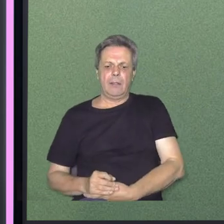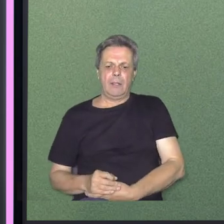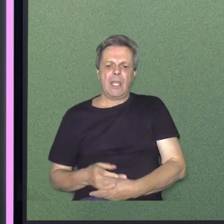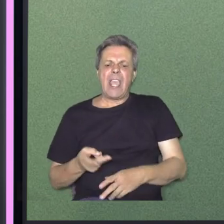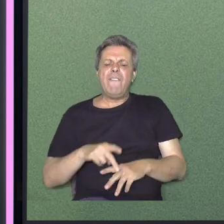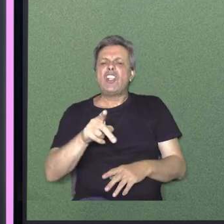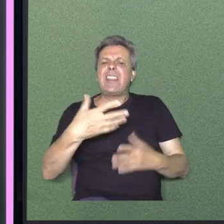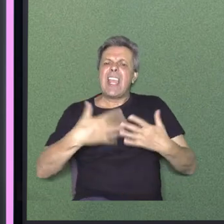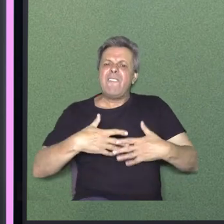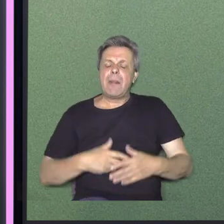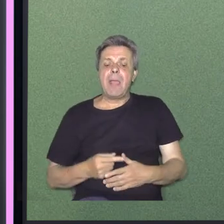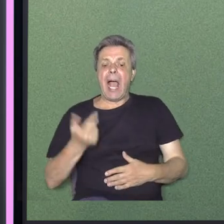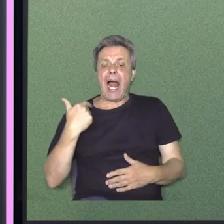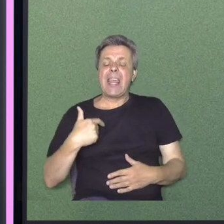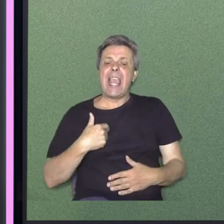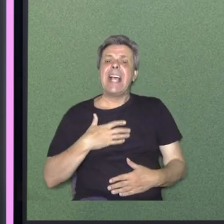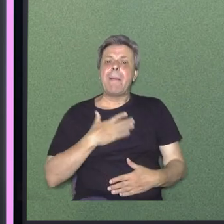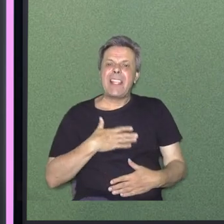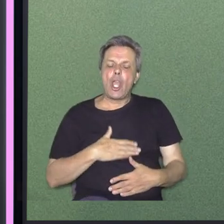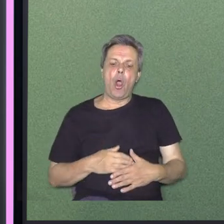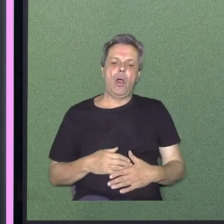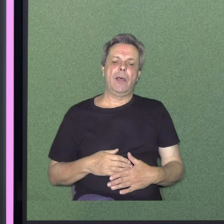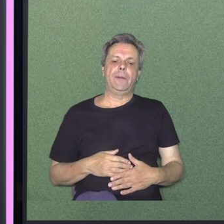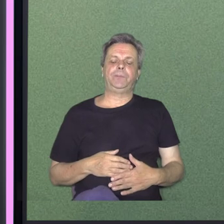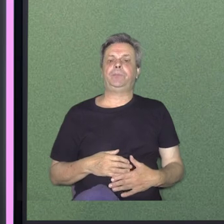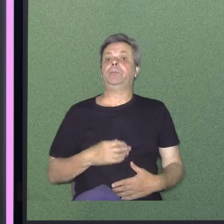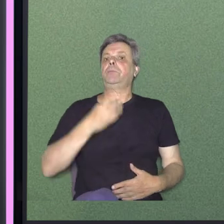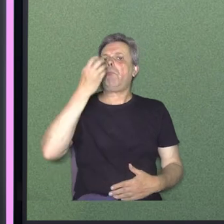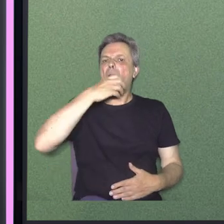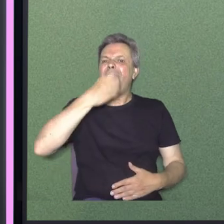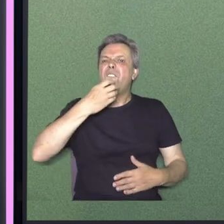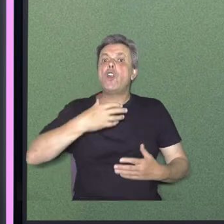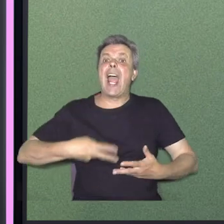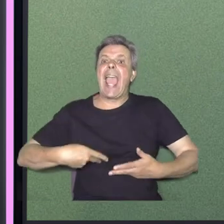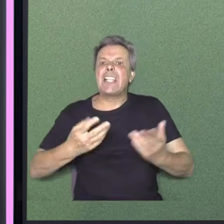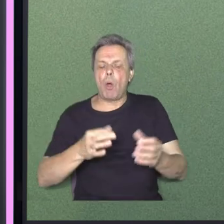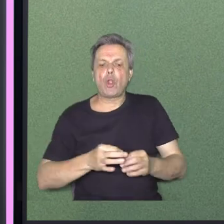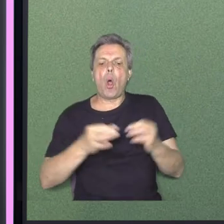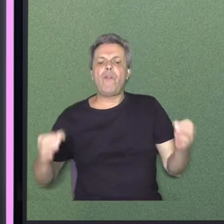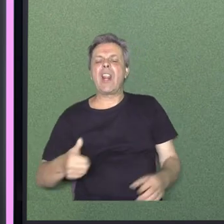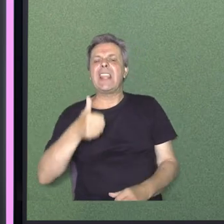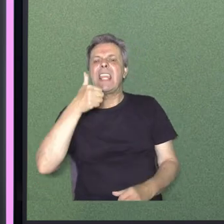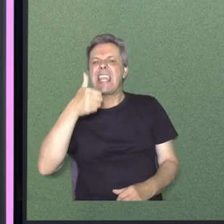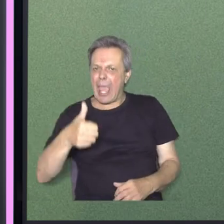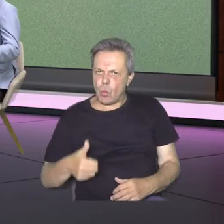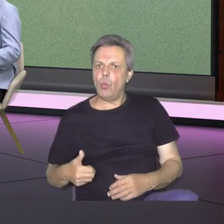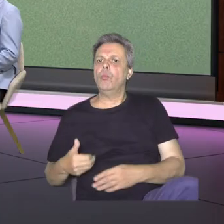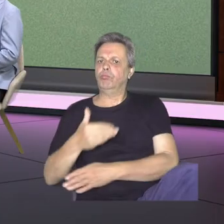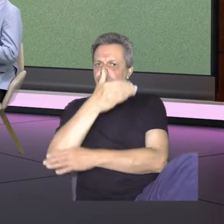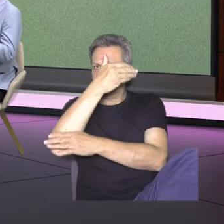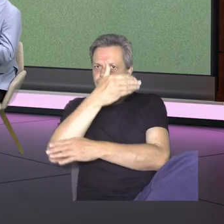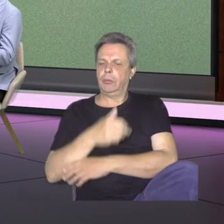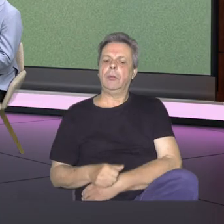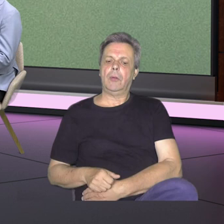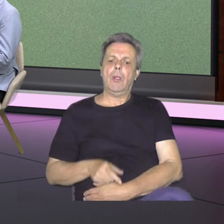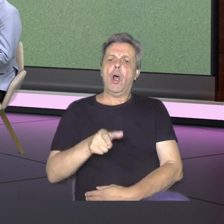više tih firmi. Ali htio sam sa voće eksportom otvoriti jednu čuvena, firmu. Čuvena,